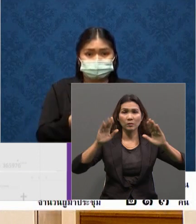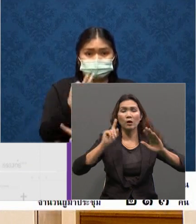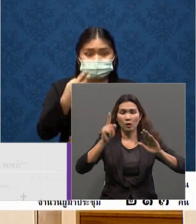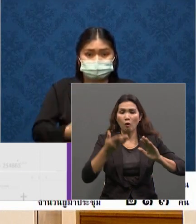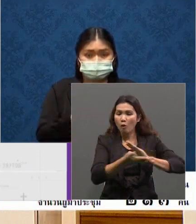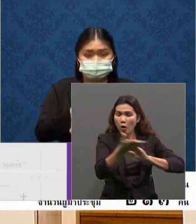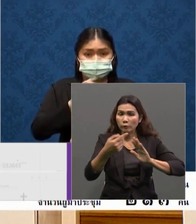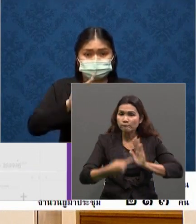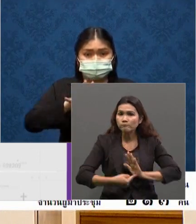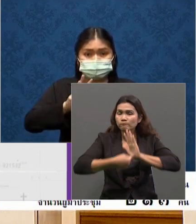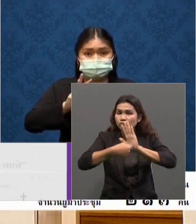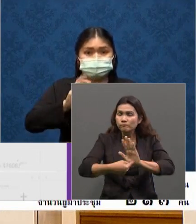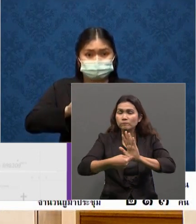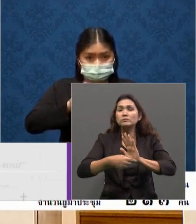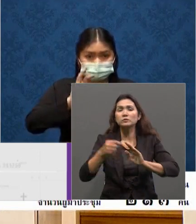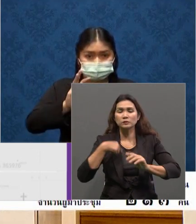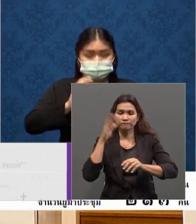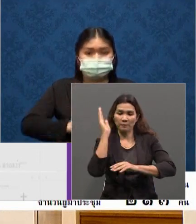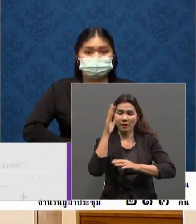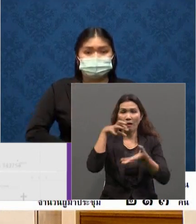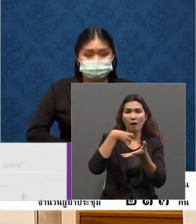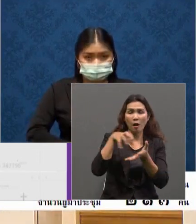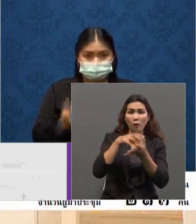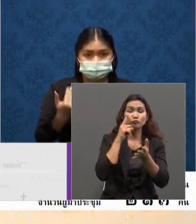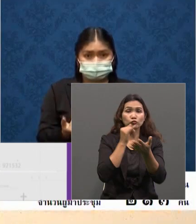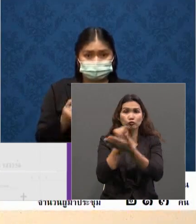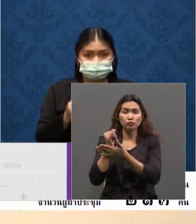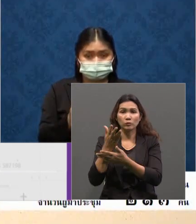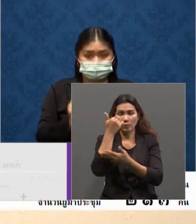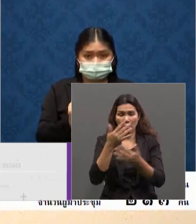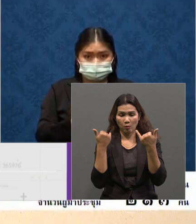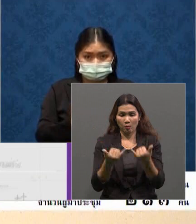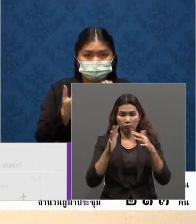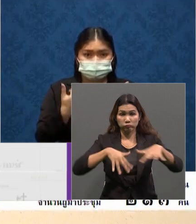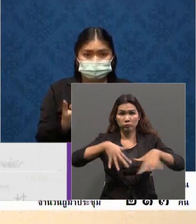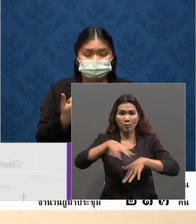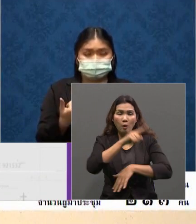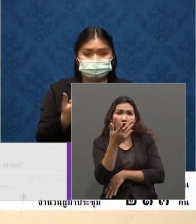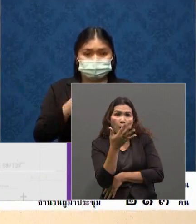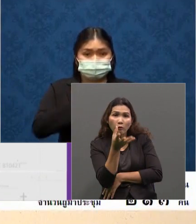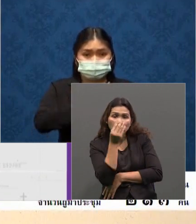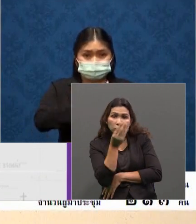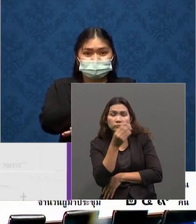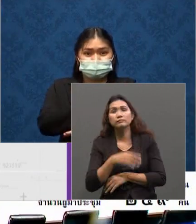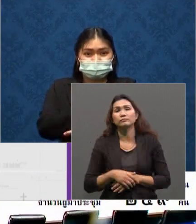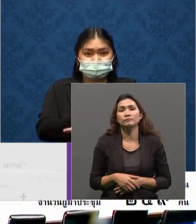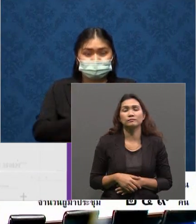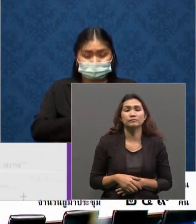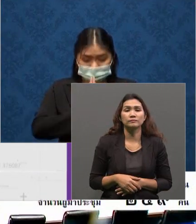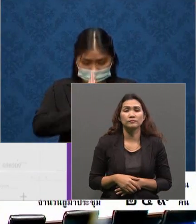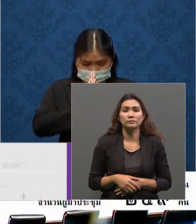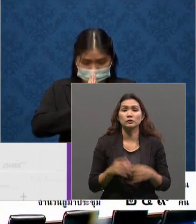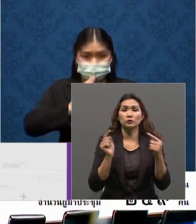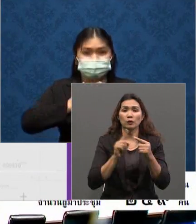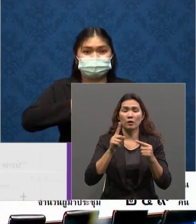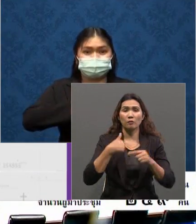วะดำเนินการตามข้อบังคับการประชุมเนื่องจากประชาชนกำลังติดตามอยู่ค่ะจากนั้นค่ะนายแพทย์ชนน่านสี